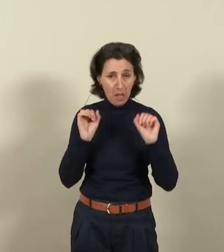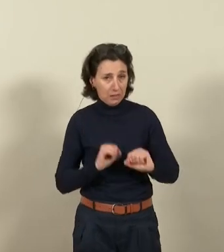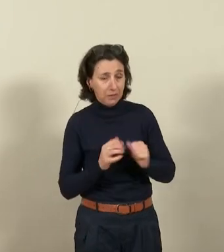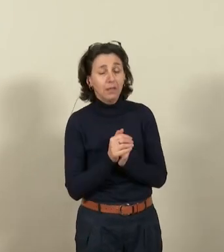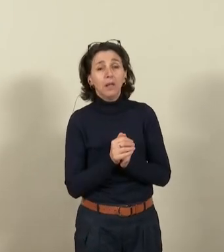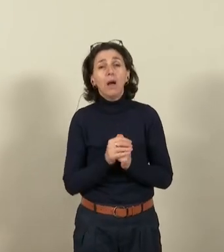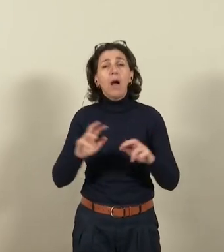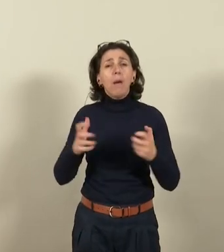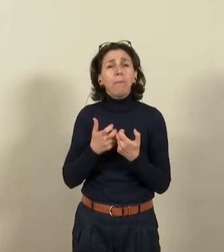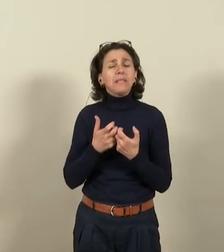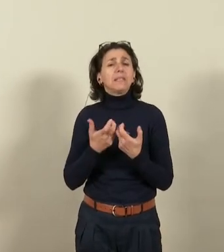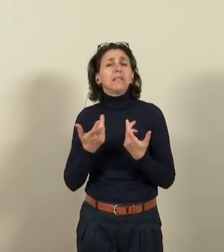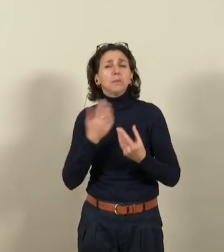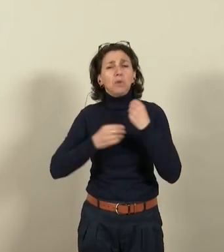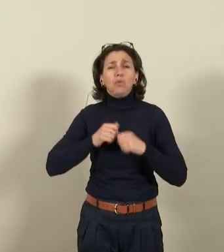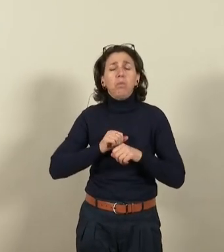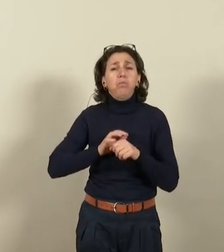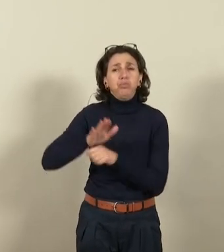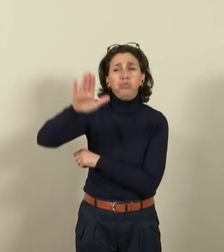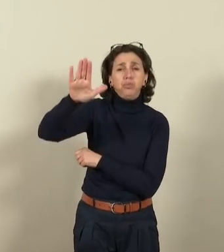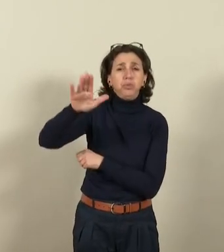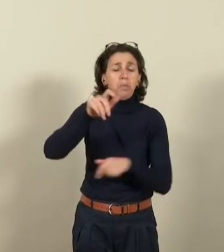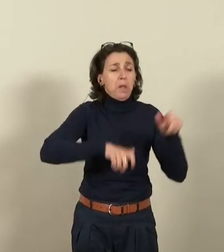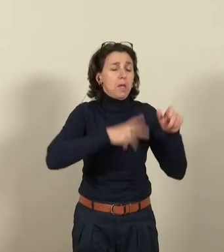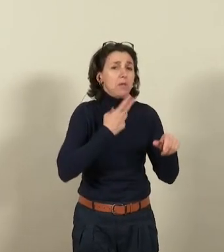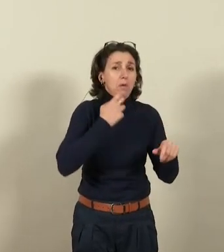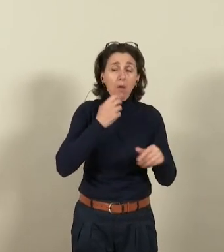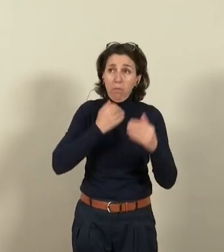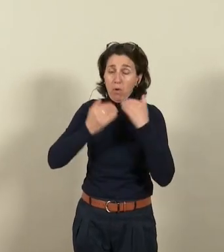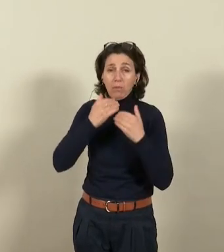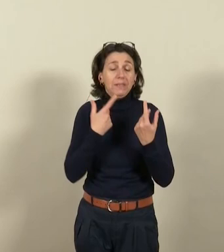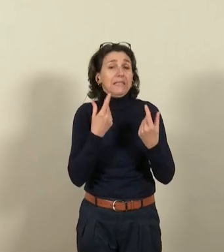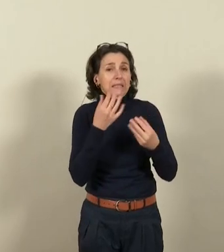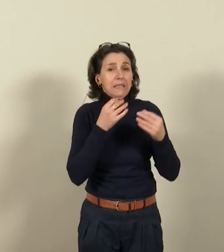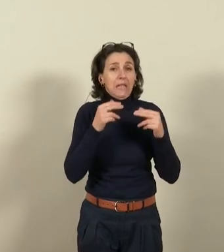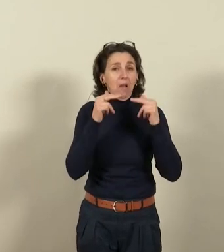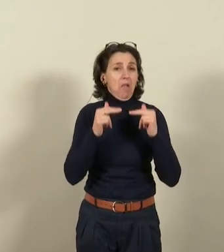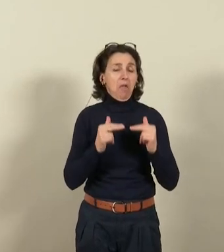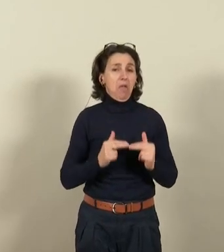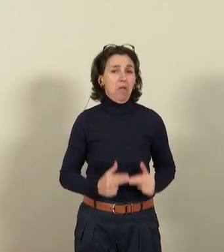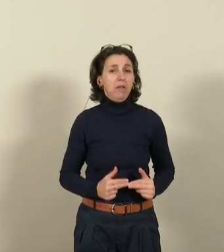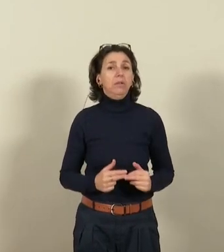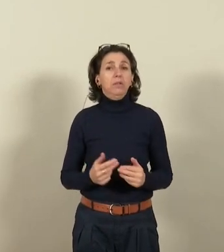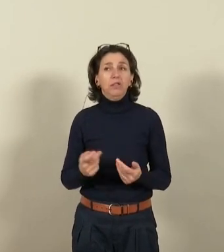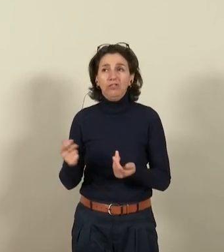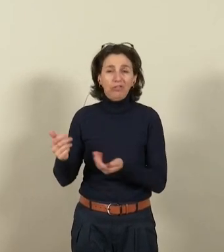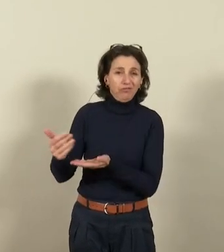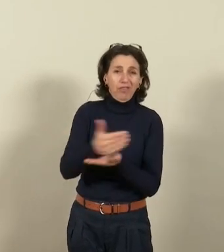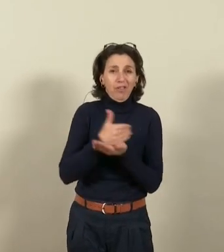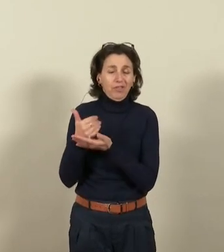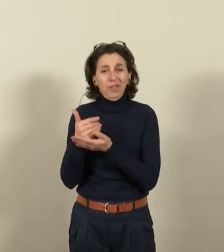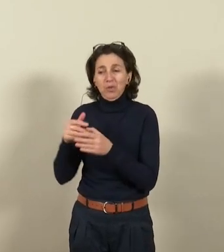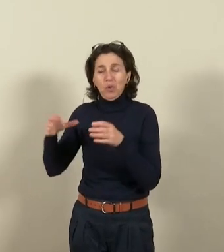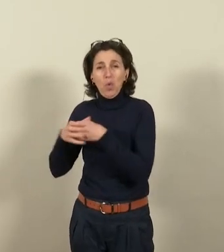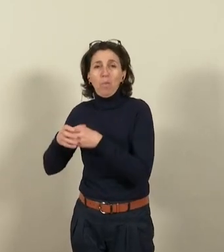concitoyenes et concitoyens sont toujours plus nombreux à être en difficulté pour manger correctement les richesses sont captées par la finance les multinationales de